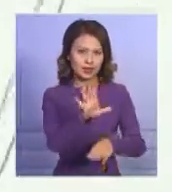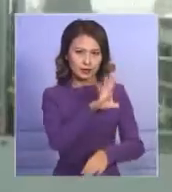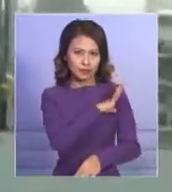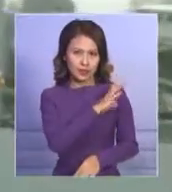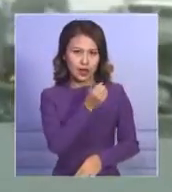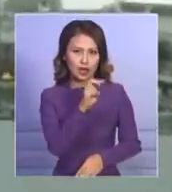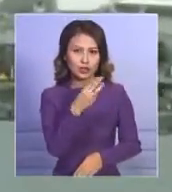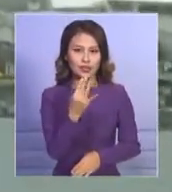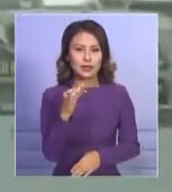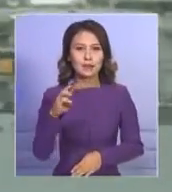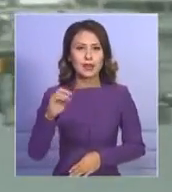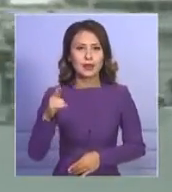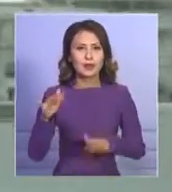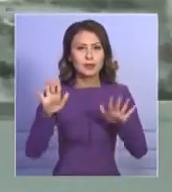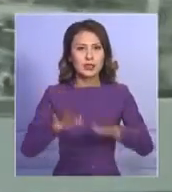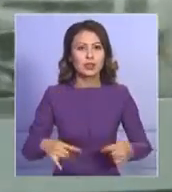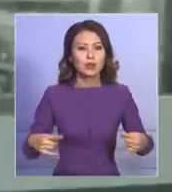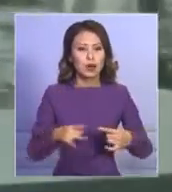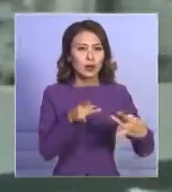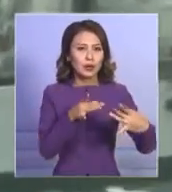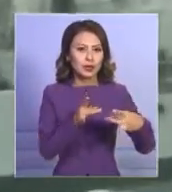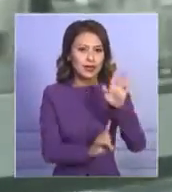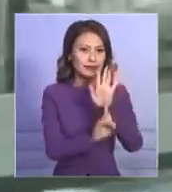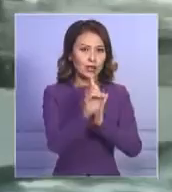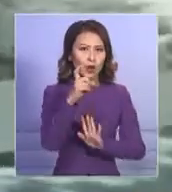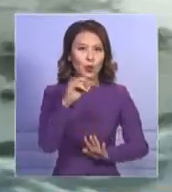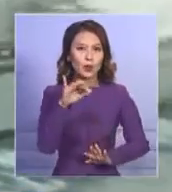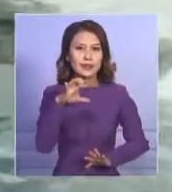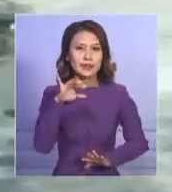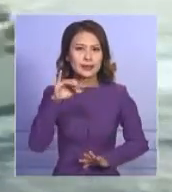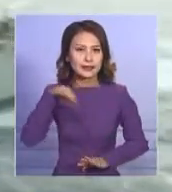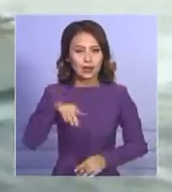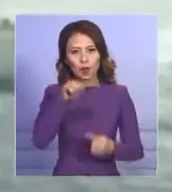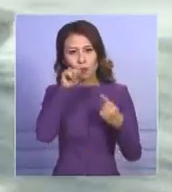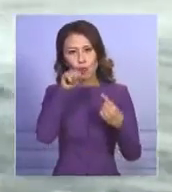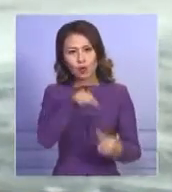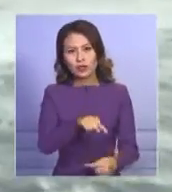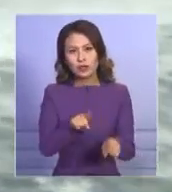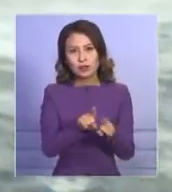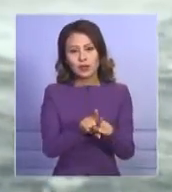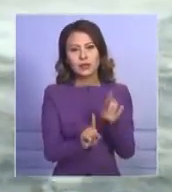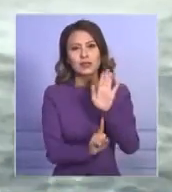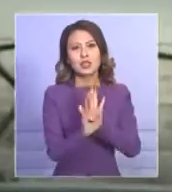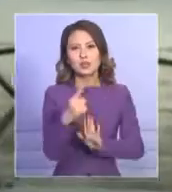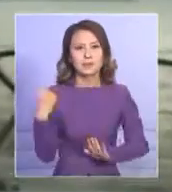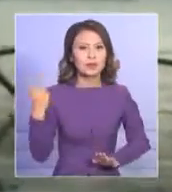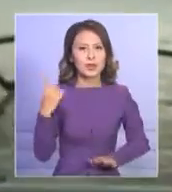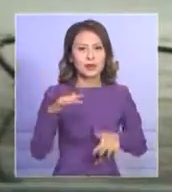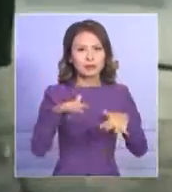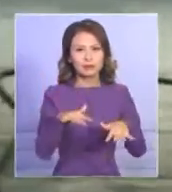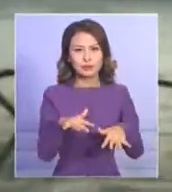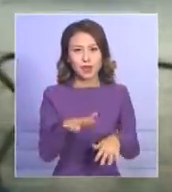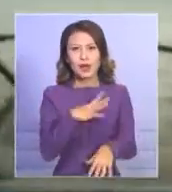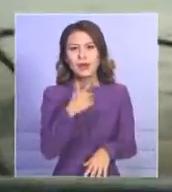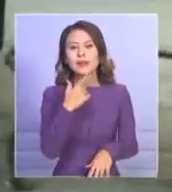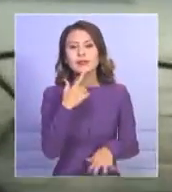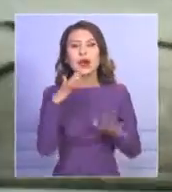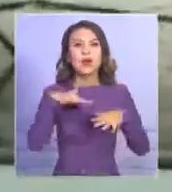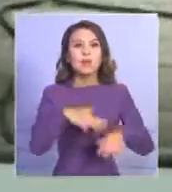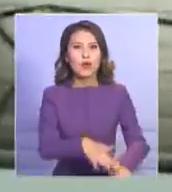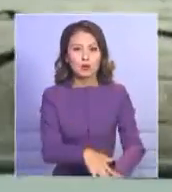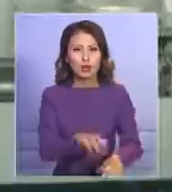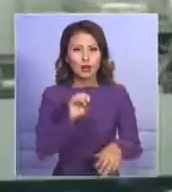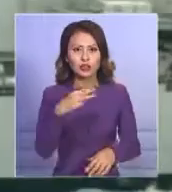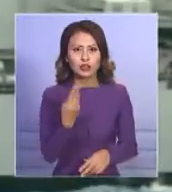кетейік, ақш Йемендегі қақтығыстар басталғалы мұндағы хуситтерге қарсы алғаш рет соққы жасады. Ал жойылған радарлар Қызыл теңіздегі